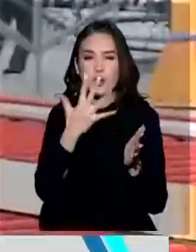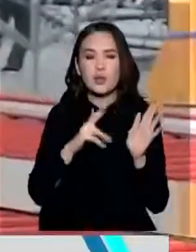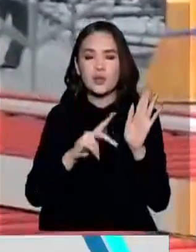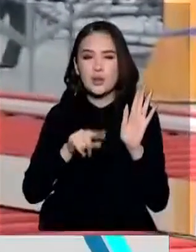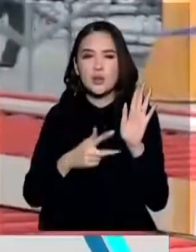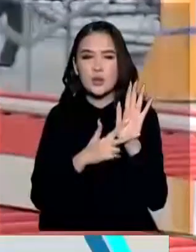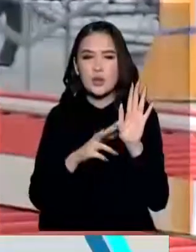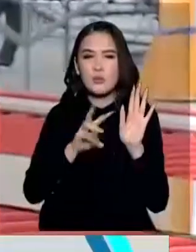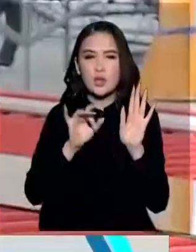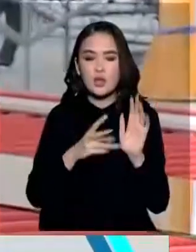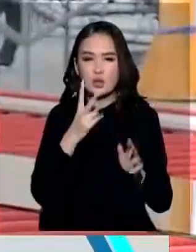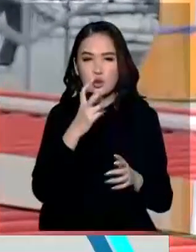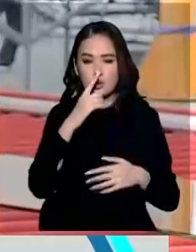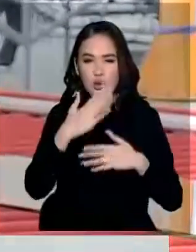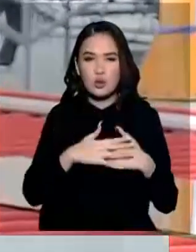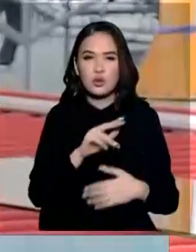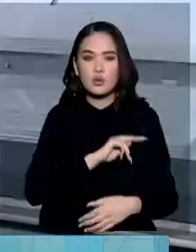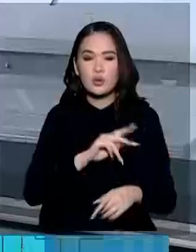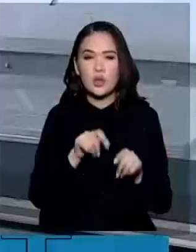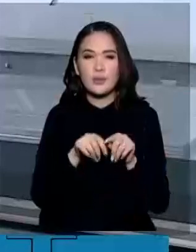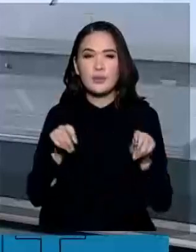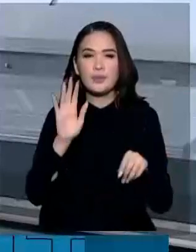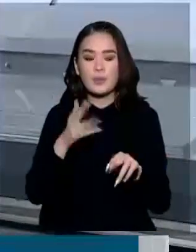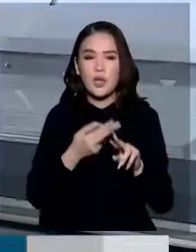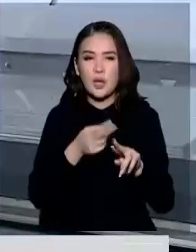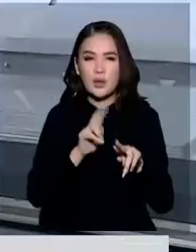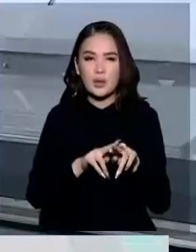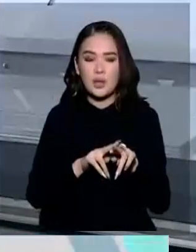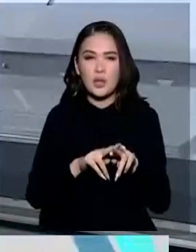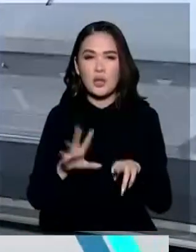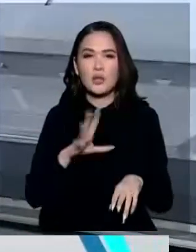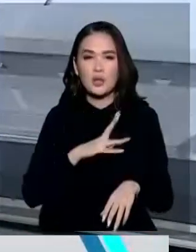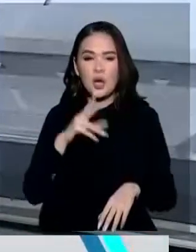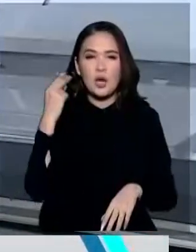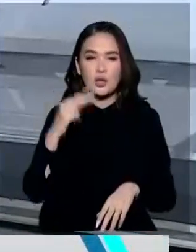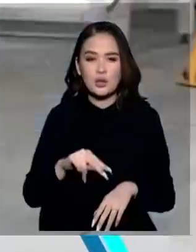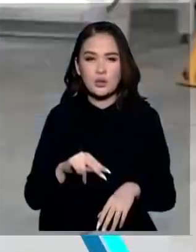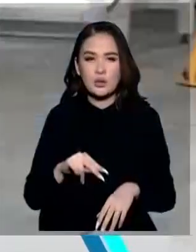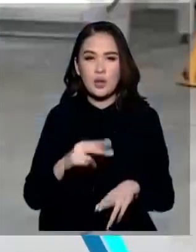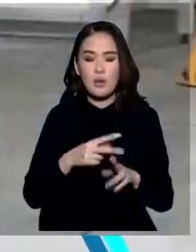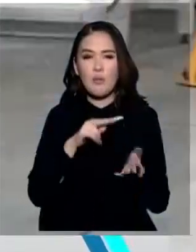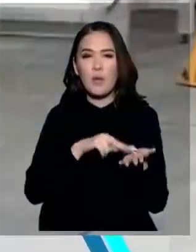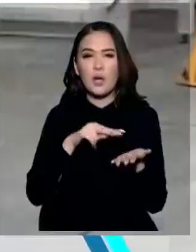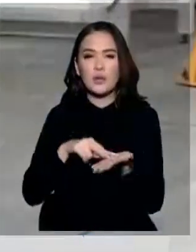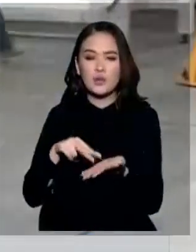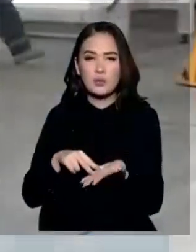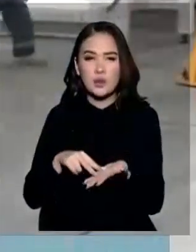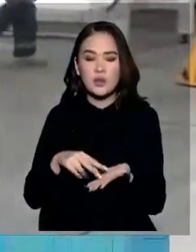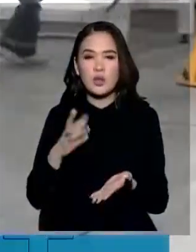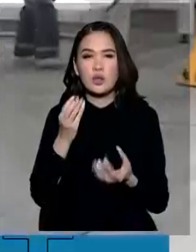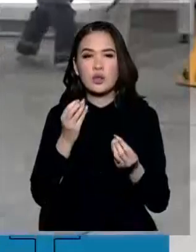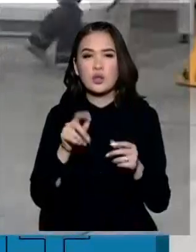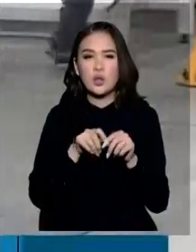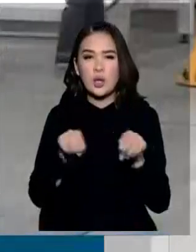теңге, 200-ге жоқ жаңа жұмыс орны ашылды. Біздің өнім өзінің сапасымен, бағасымен және